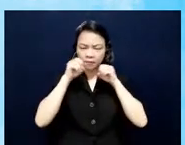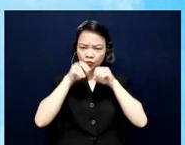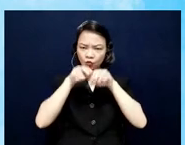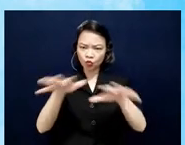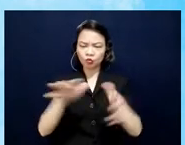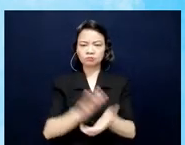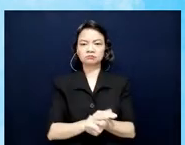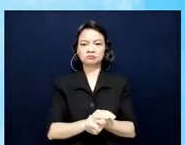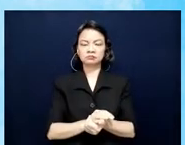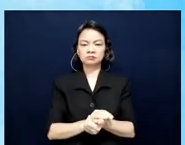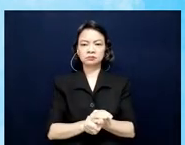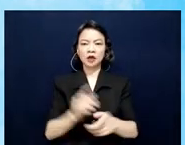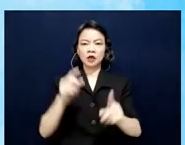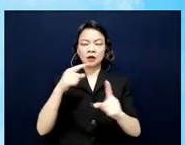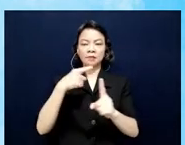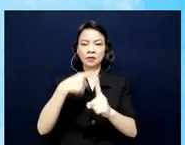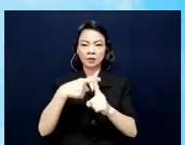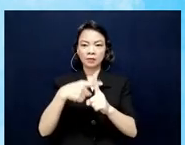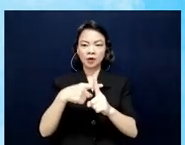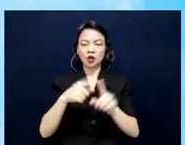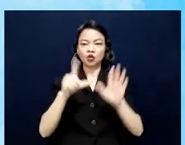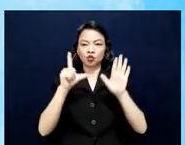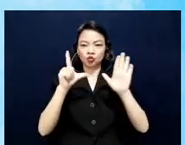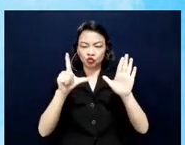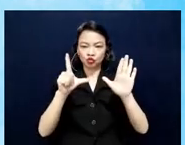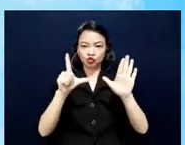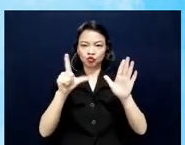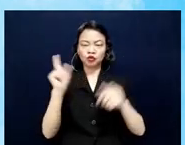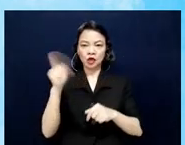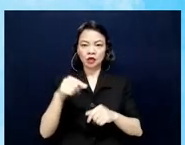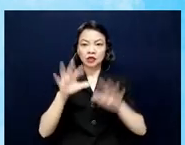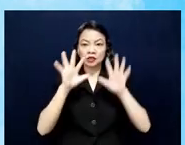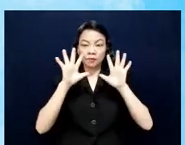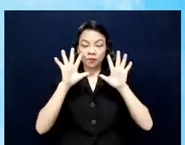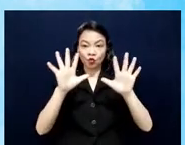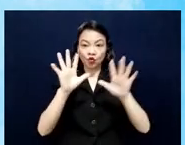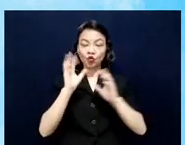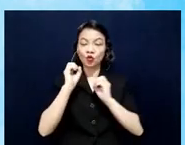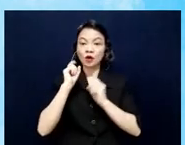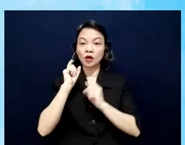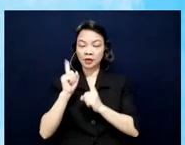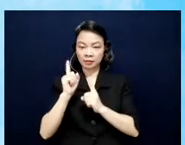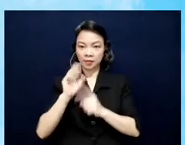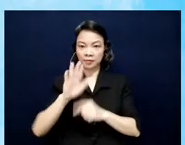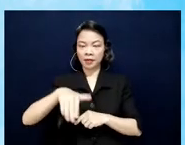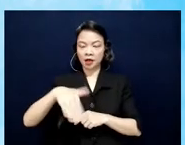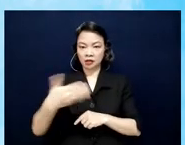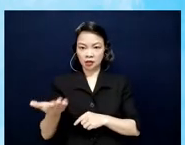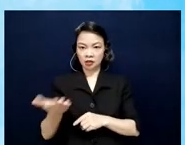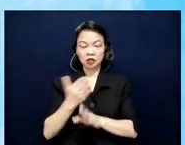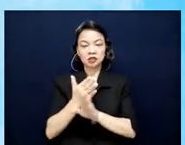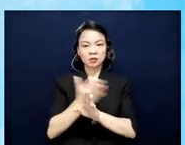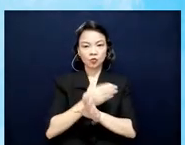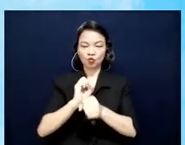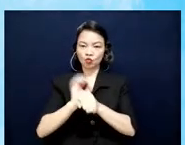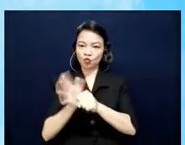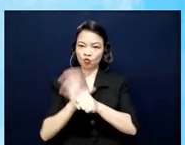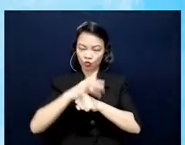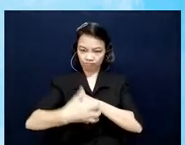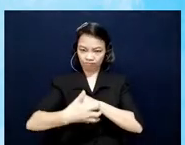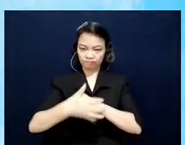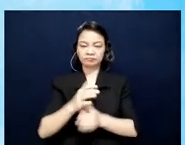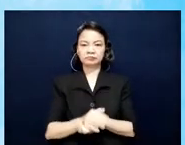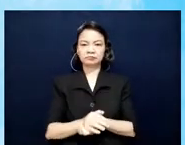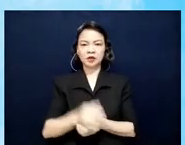7 dari 10 penyebab kematian teratas sebelum pandemi COVID-19. Penyakit